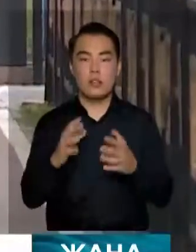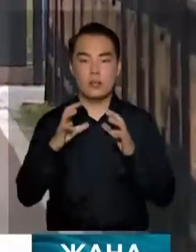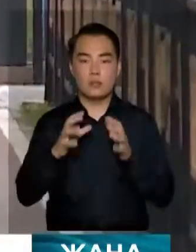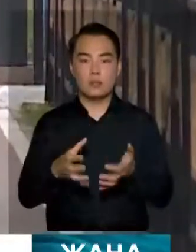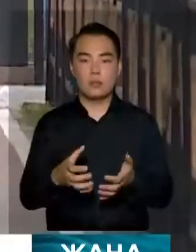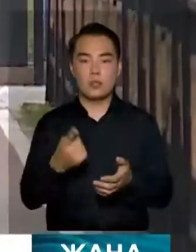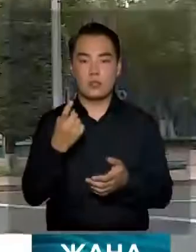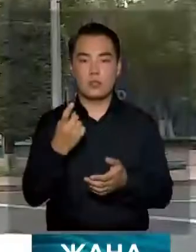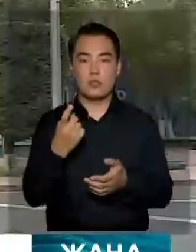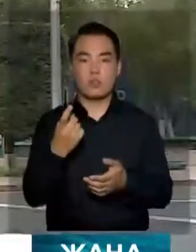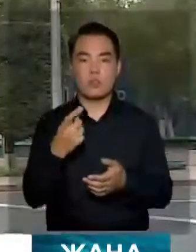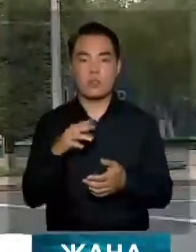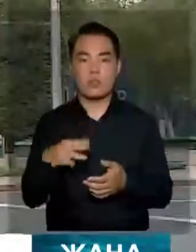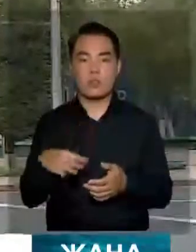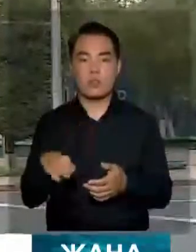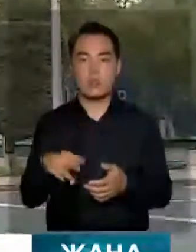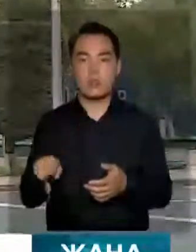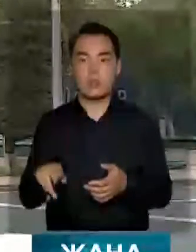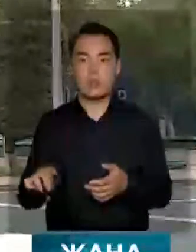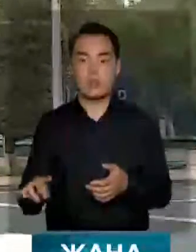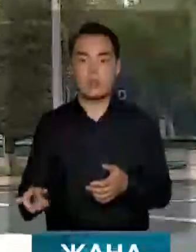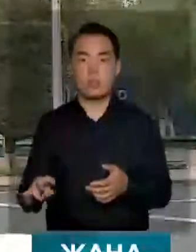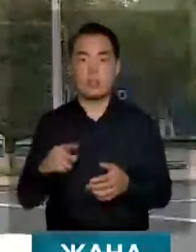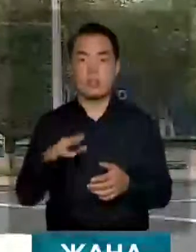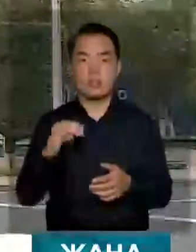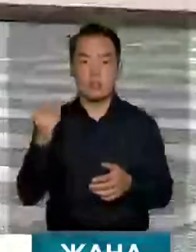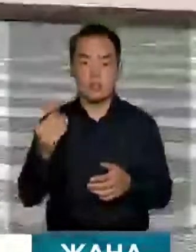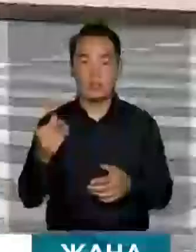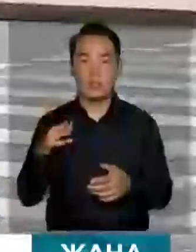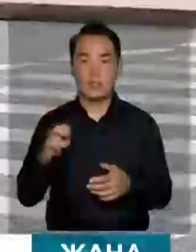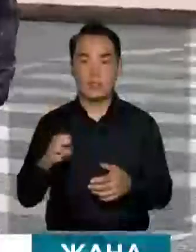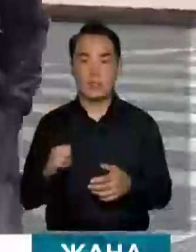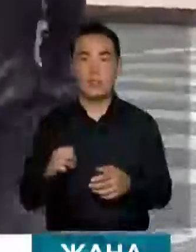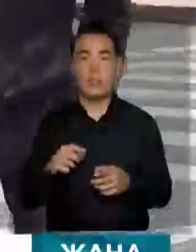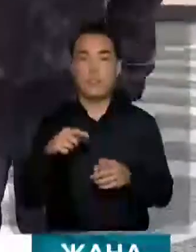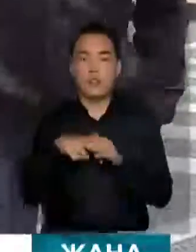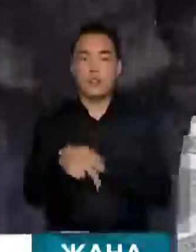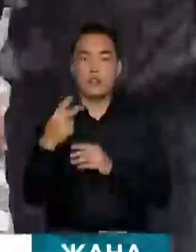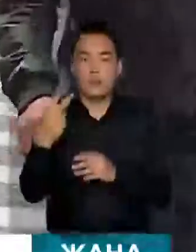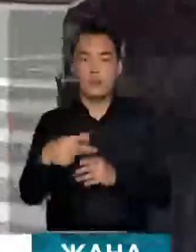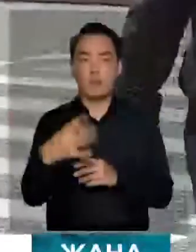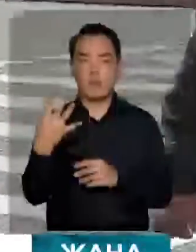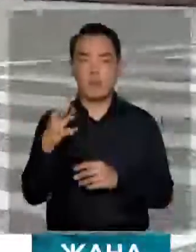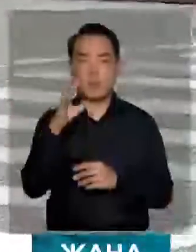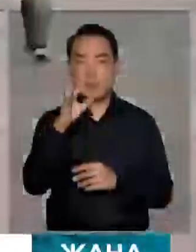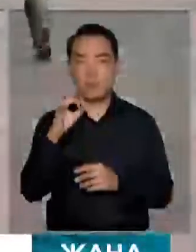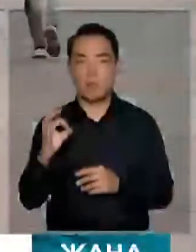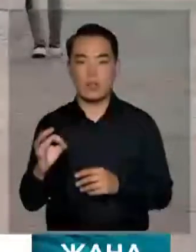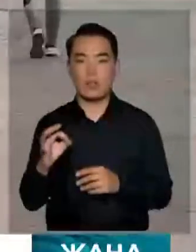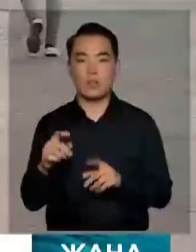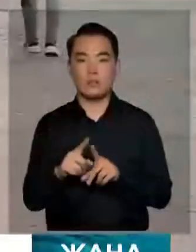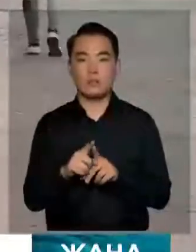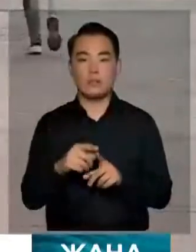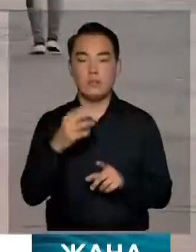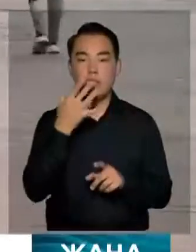100 триллион теңге. Экономистердің есебі осы. Ал сыртқы қарыз соған шаққанда 24%-ға тең. Бұл АқШ пен Еуропаның